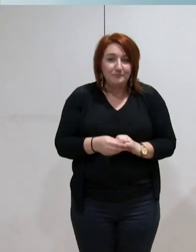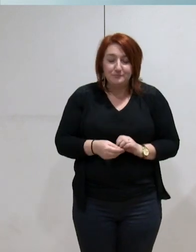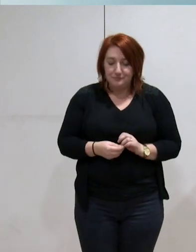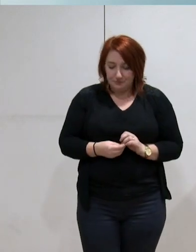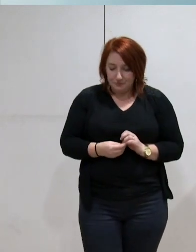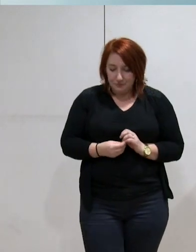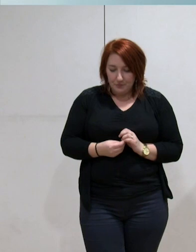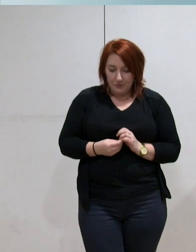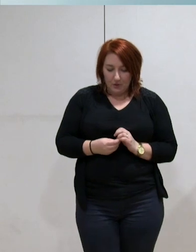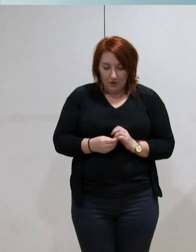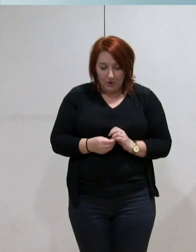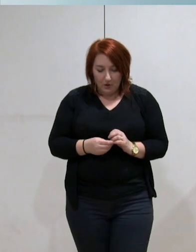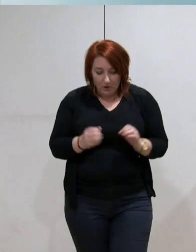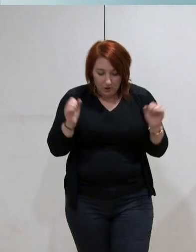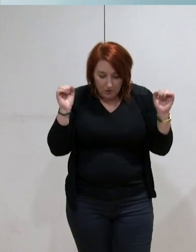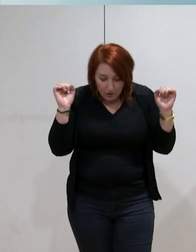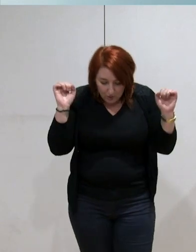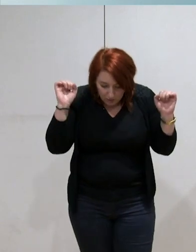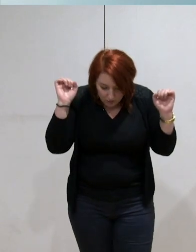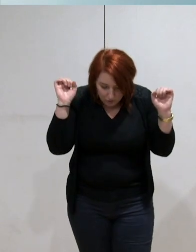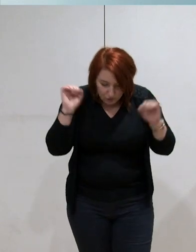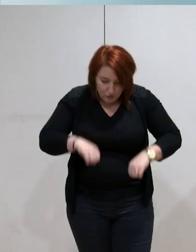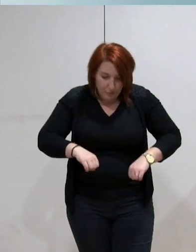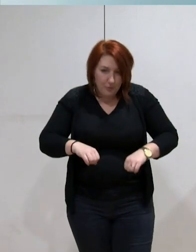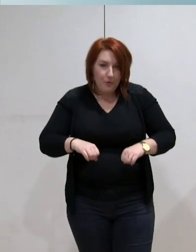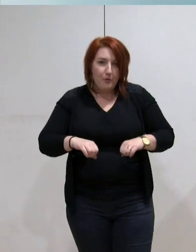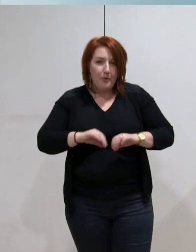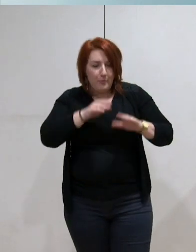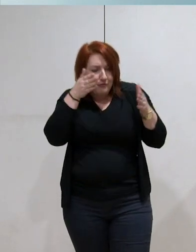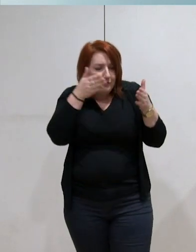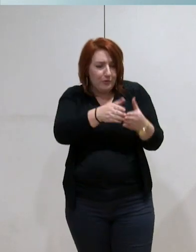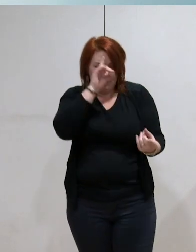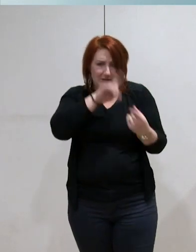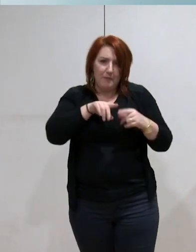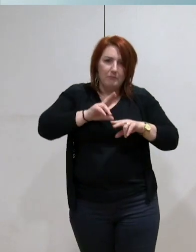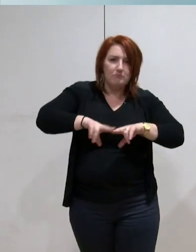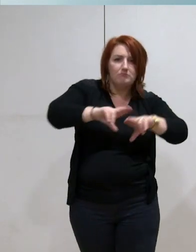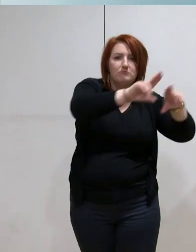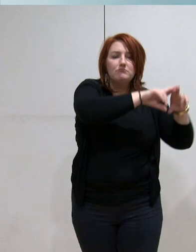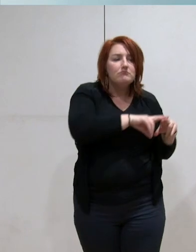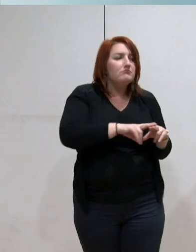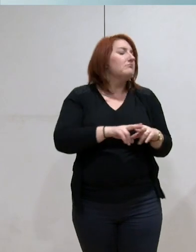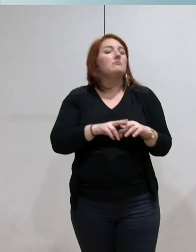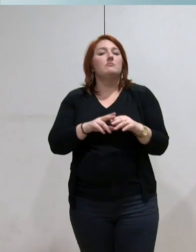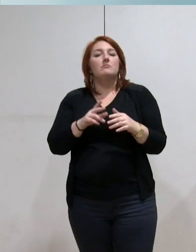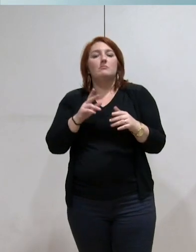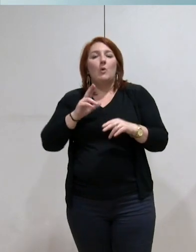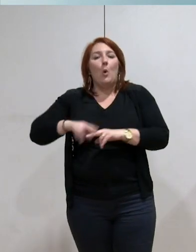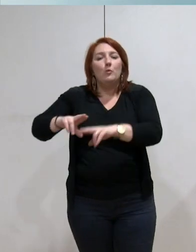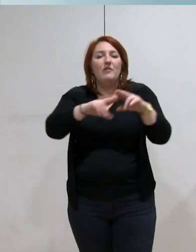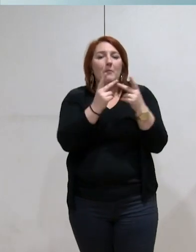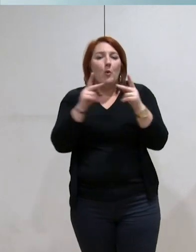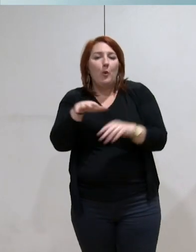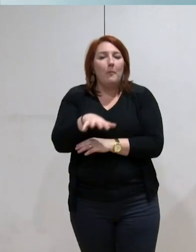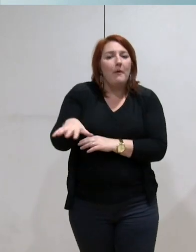avec quelques focus sur les opérations d'aménagement la ville pilote des opérations de renouvellement urbain soit dans